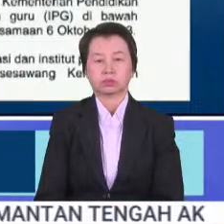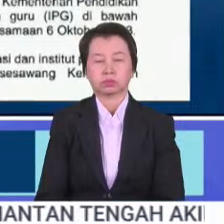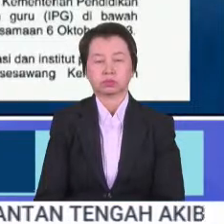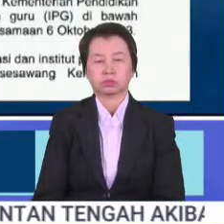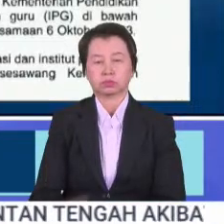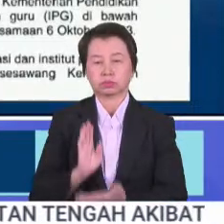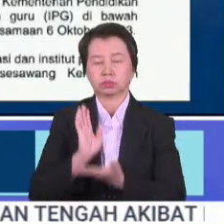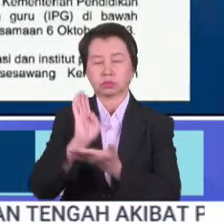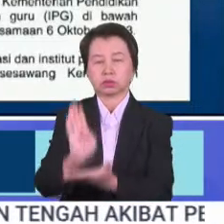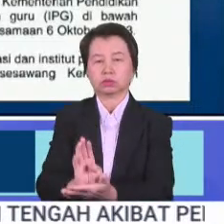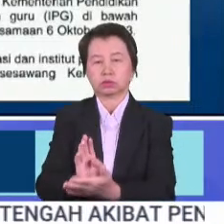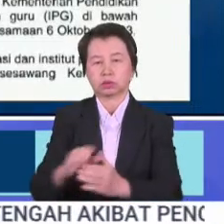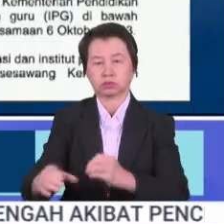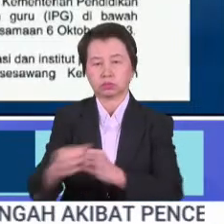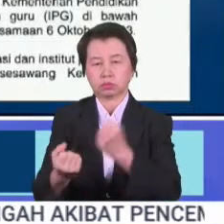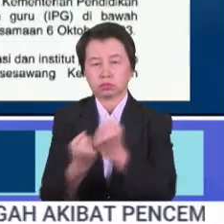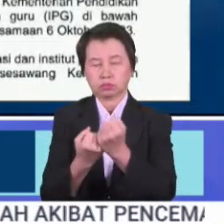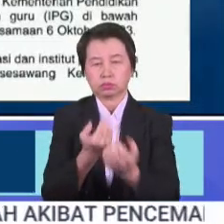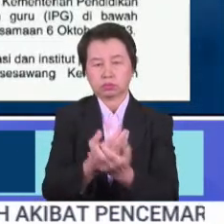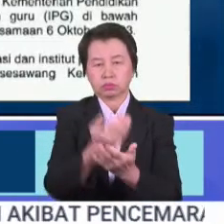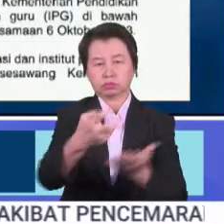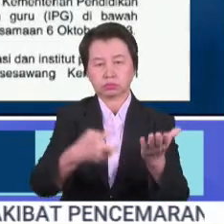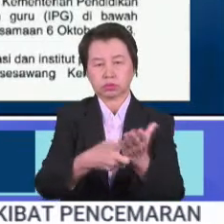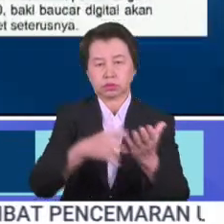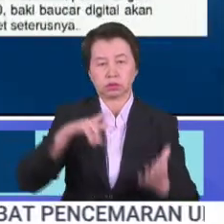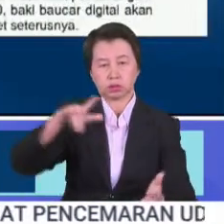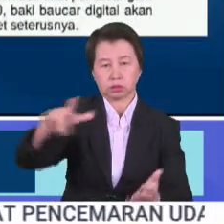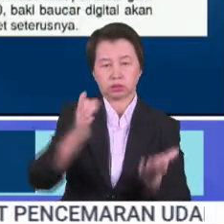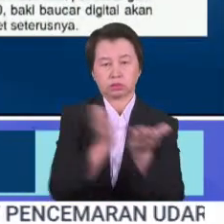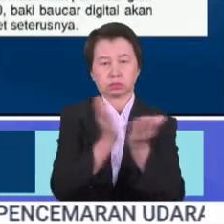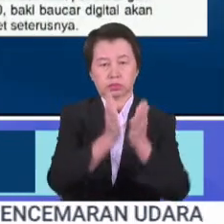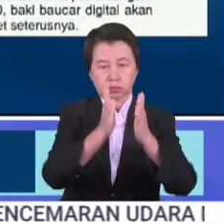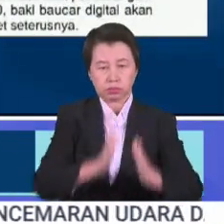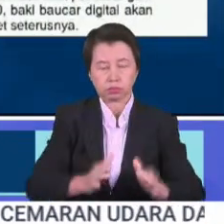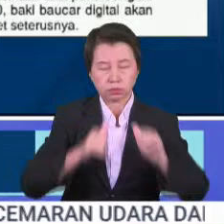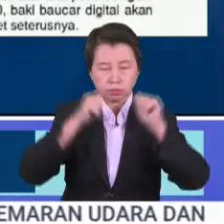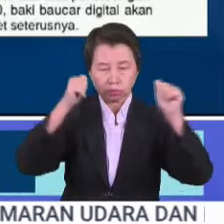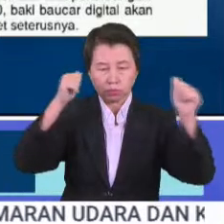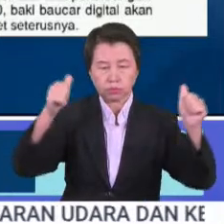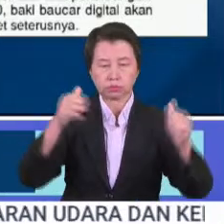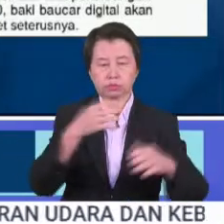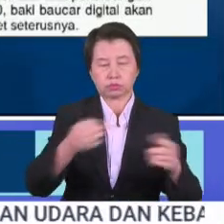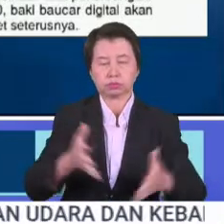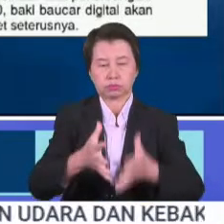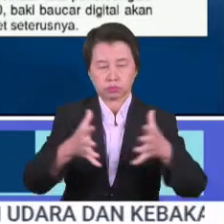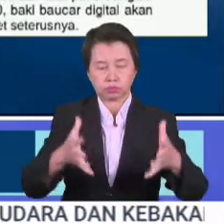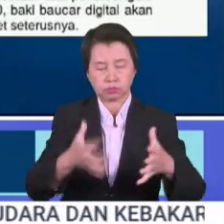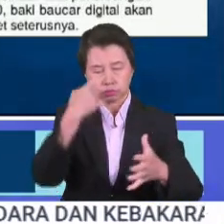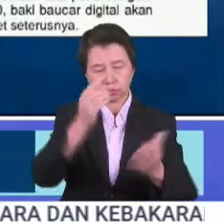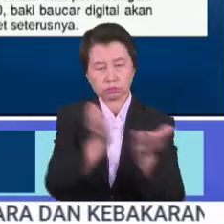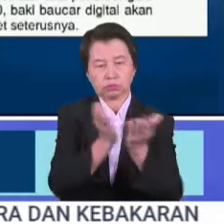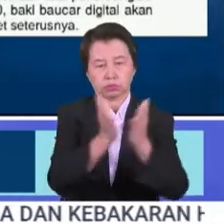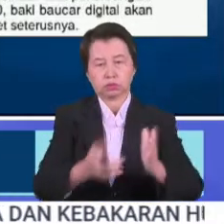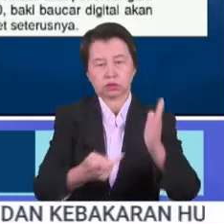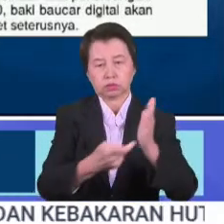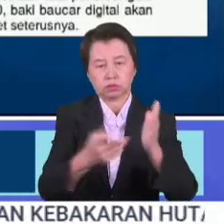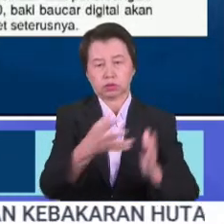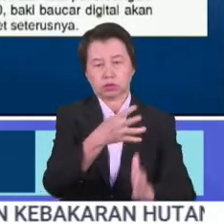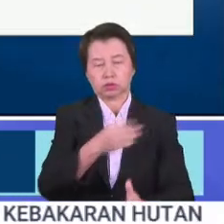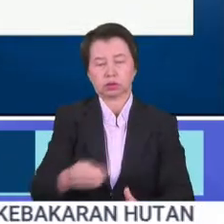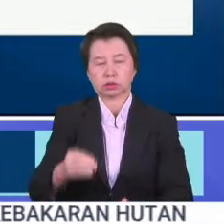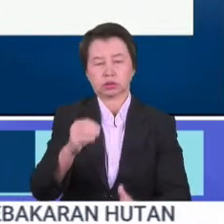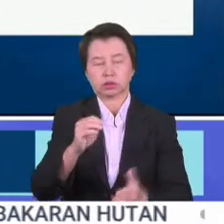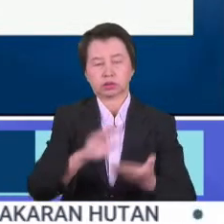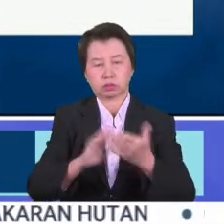Inisiatif bantuan subsidi pembelian tiket penerbangan untuk pelajar universiti awam kini diperluas kepada pelajar politeknik dan kolej